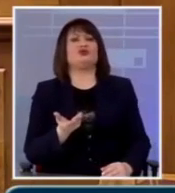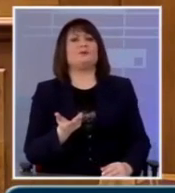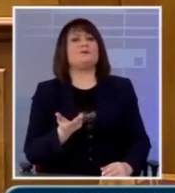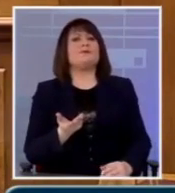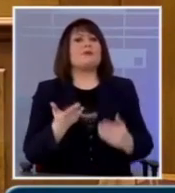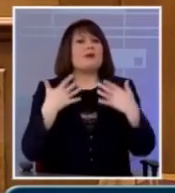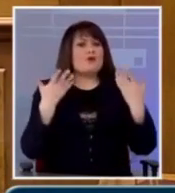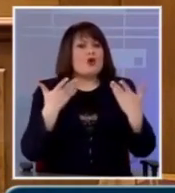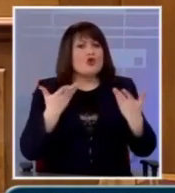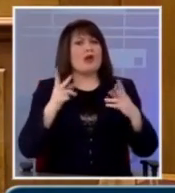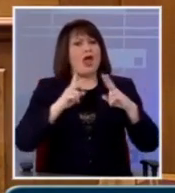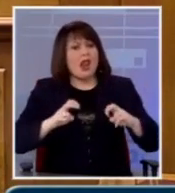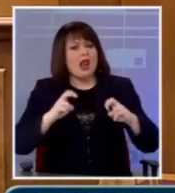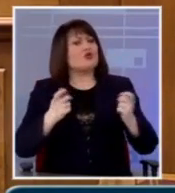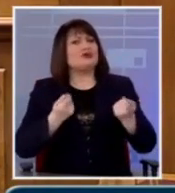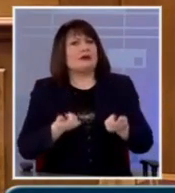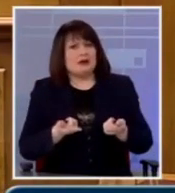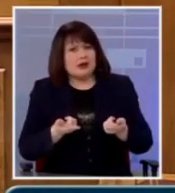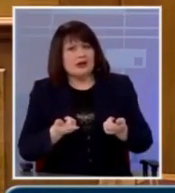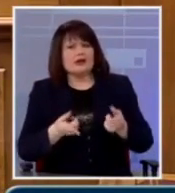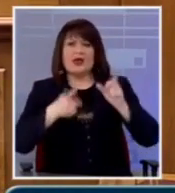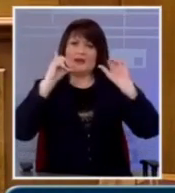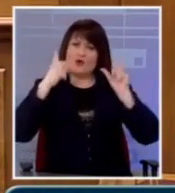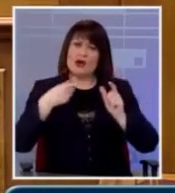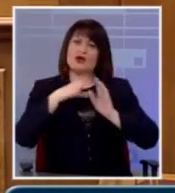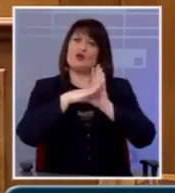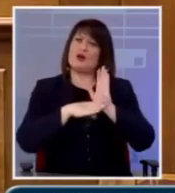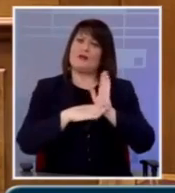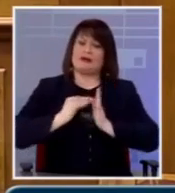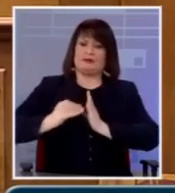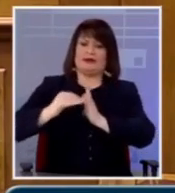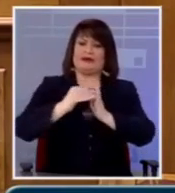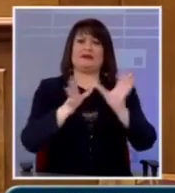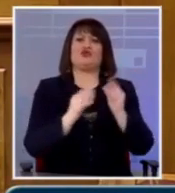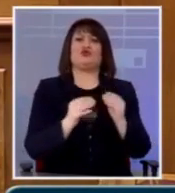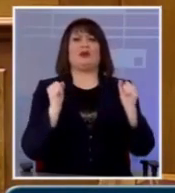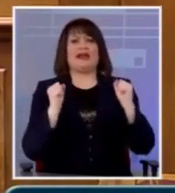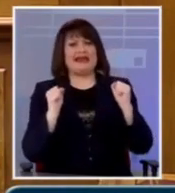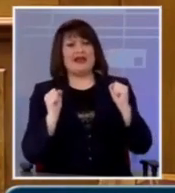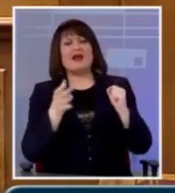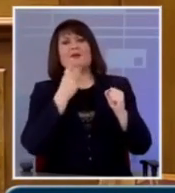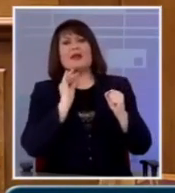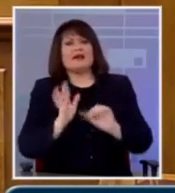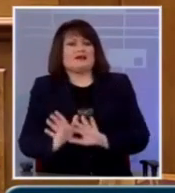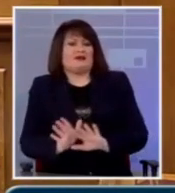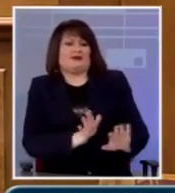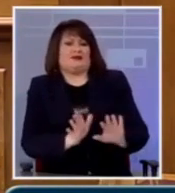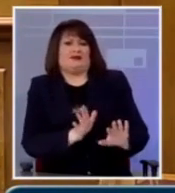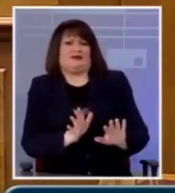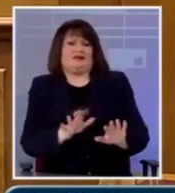λογοδοσίας και κοινωνικού ελέγχου, με ενίσχυση του δημοκρατικού προγραμματισμού των υπηρεσιών υγείας κόντρα στον παραγωγισμό και τον